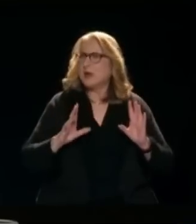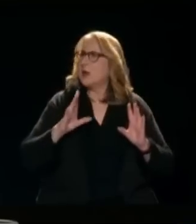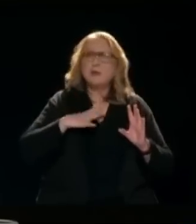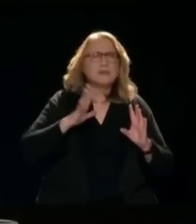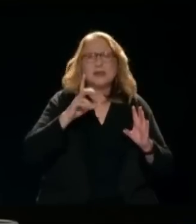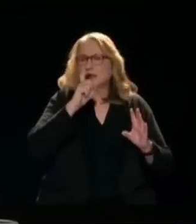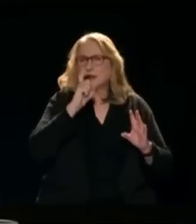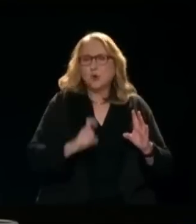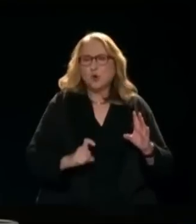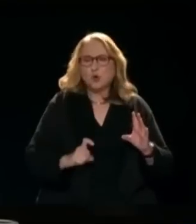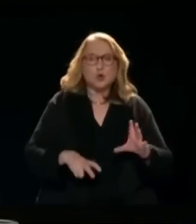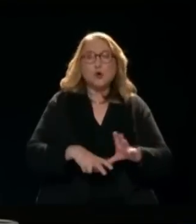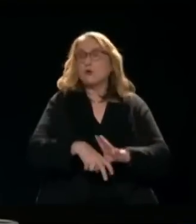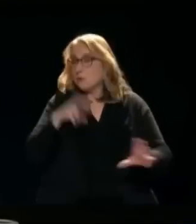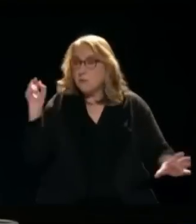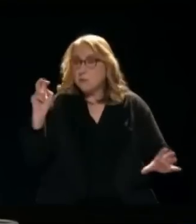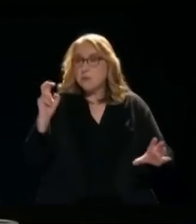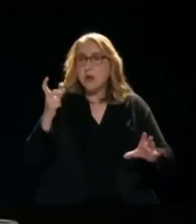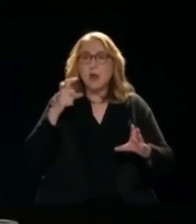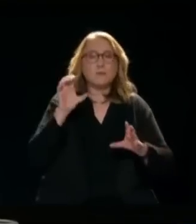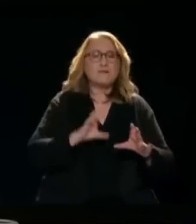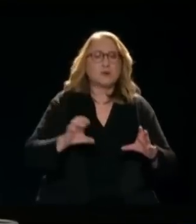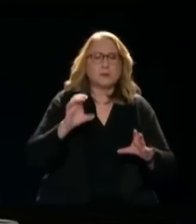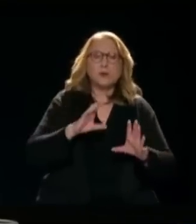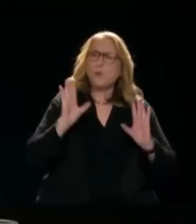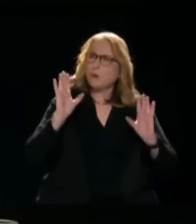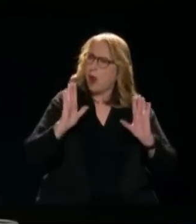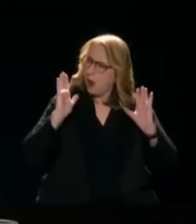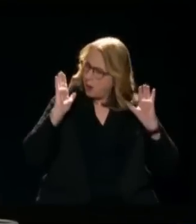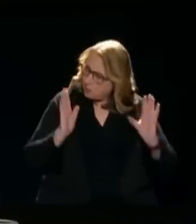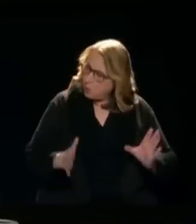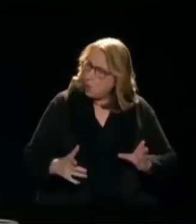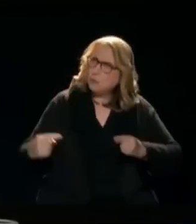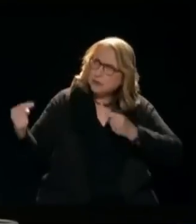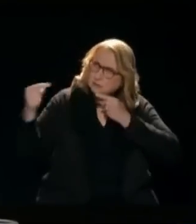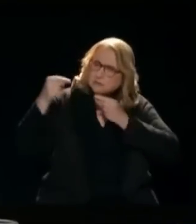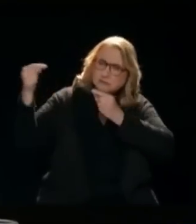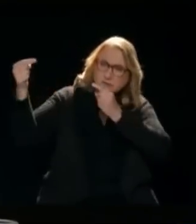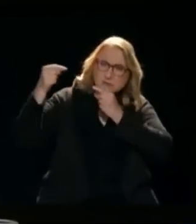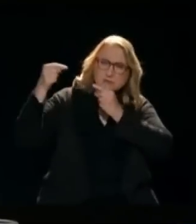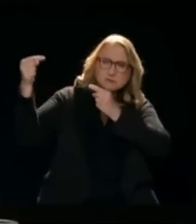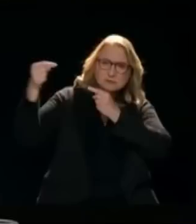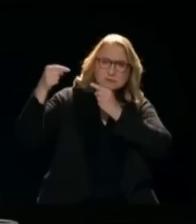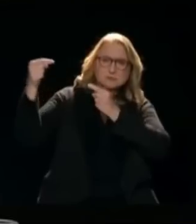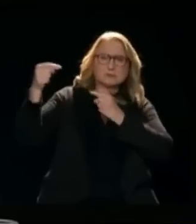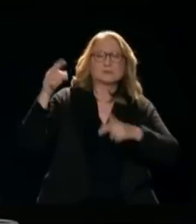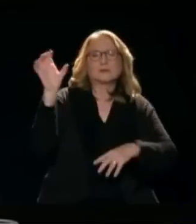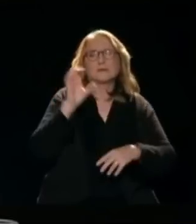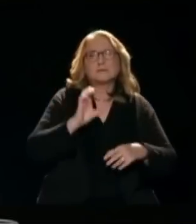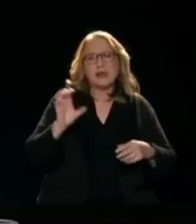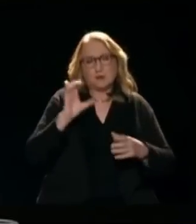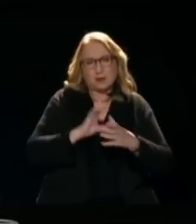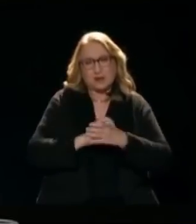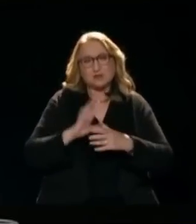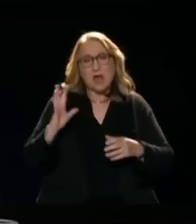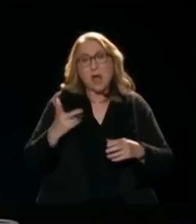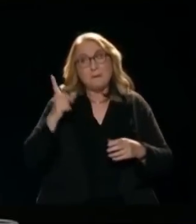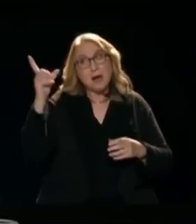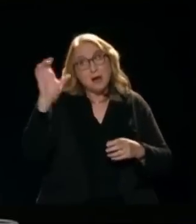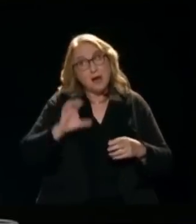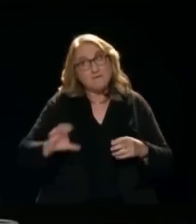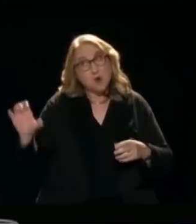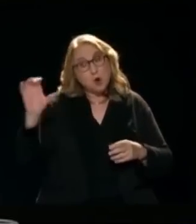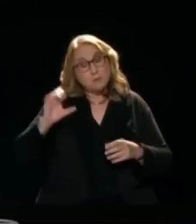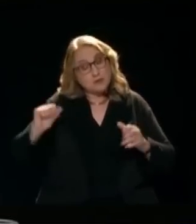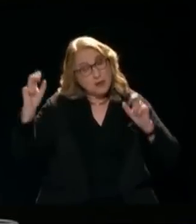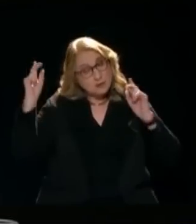αλλά βεβαίως οπωσδήποτε σε αντιπαράθεση με την Ευρωπαϊκή Ένωση, εάν η Ευρωπαϊκή Ένωση συνεχίζει την πολιτική, ή αν θέλετε,